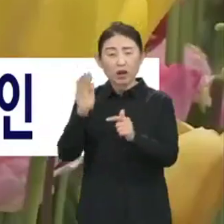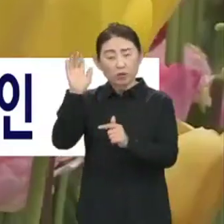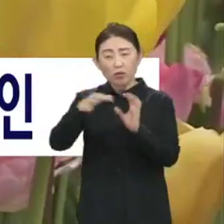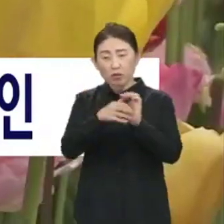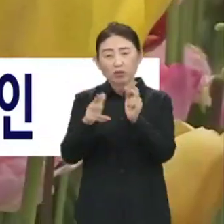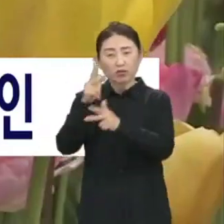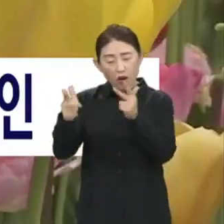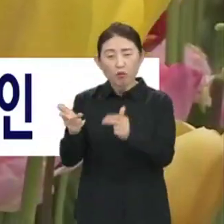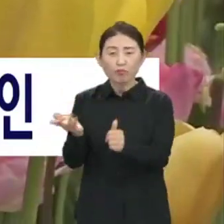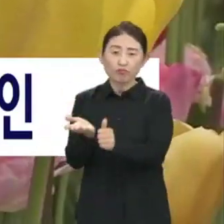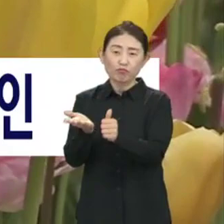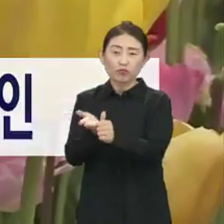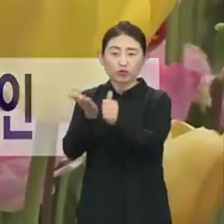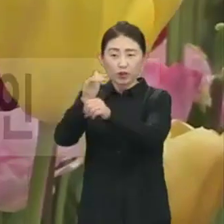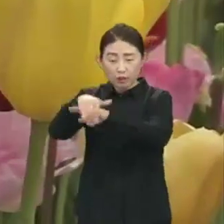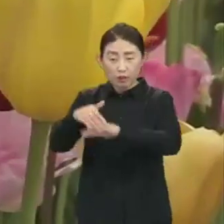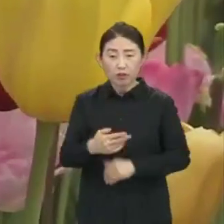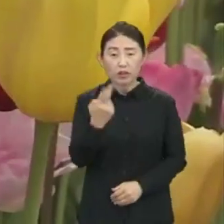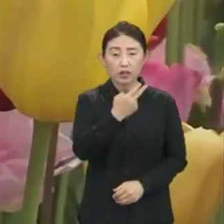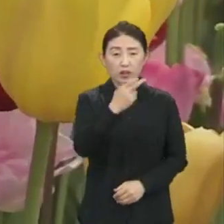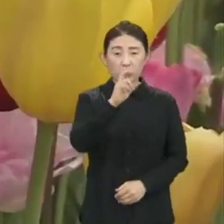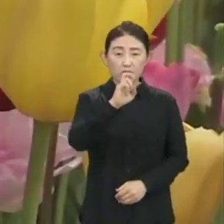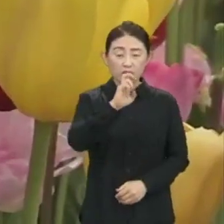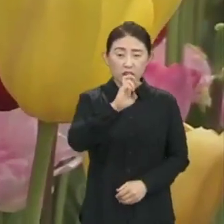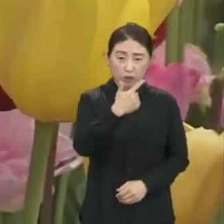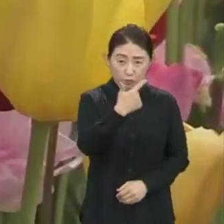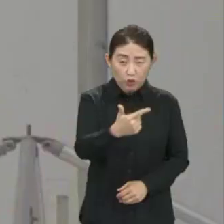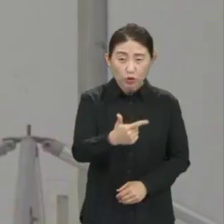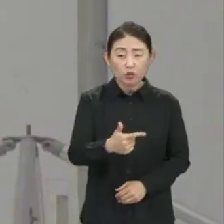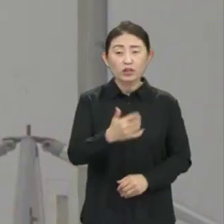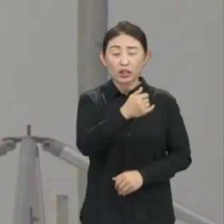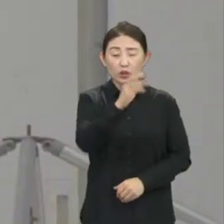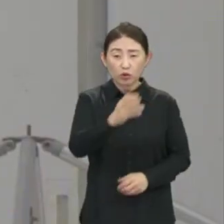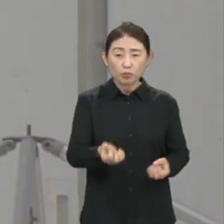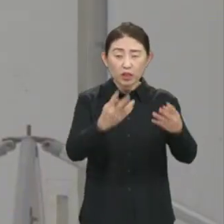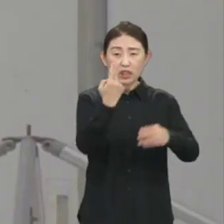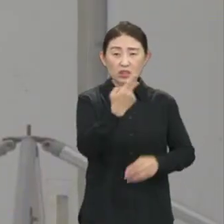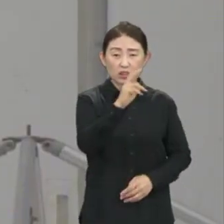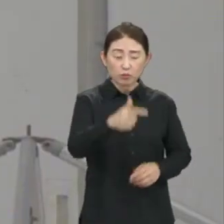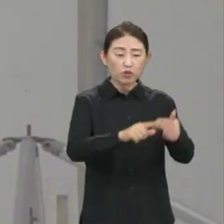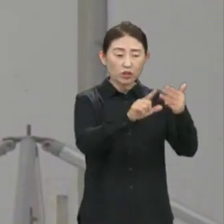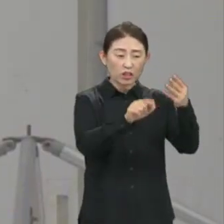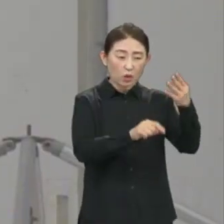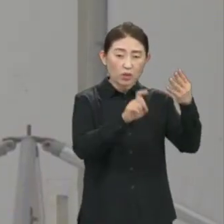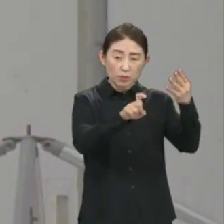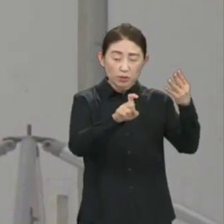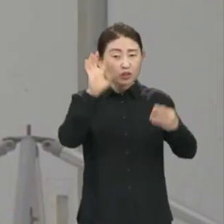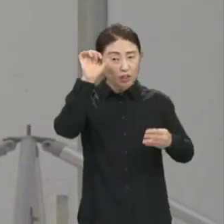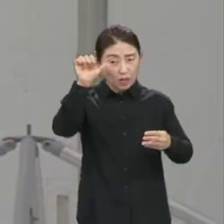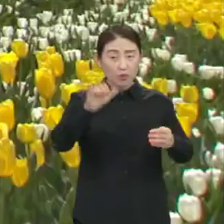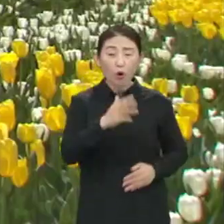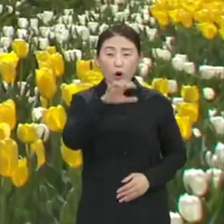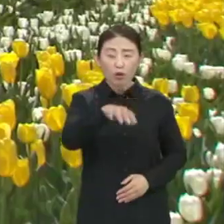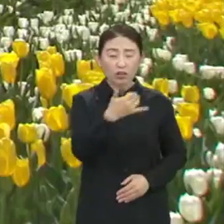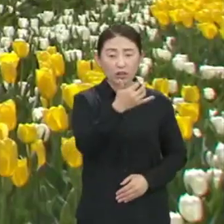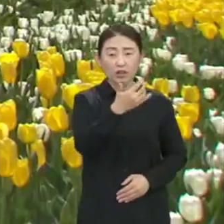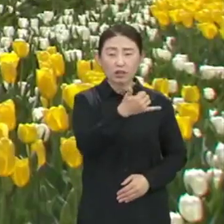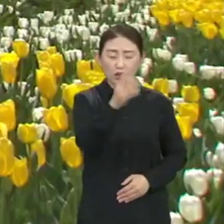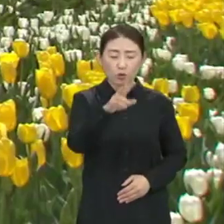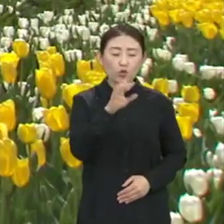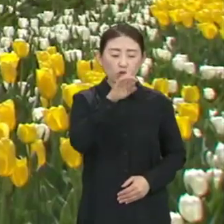했습니다. 2026 세종국제정원도시박람회는 2026년 4월 10일부터 45일간